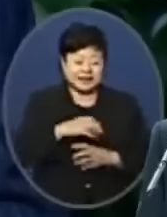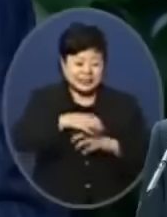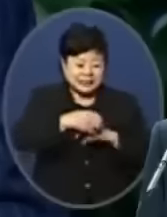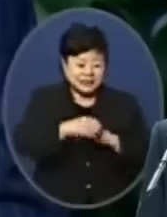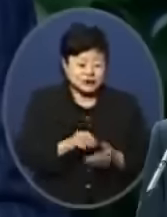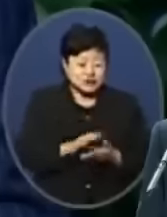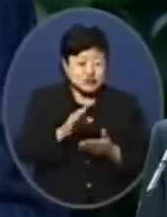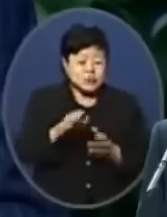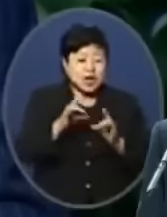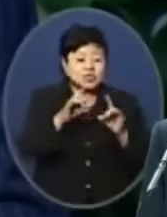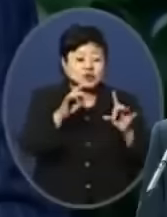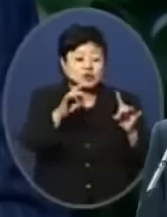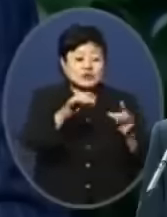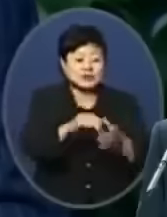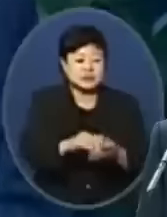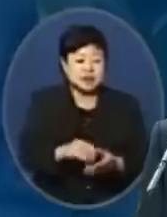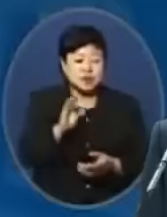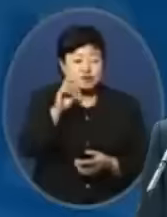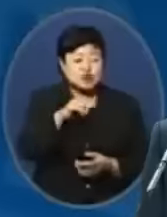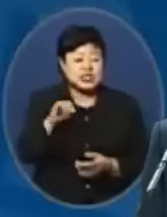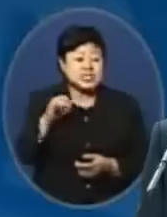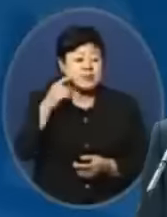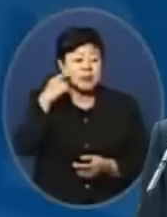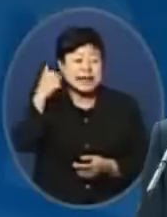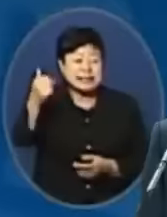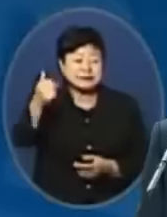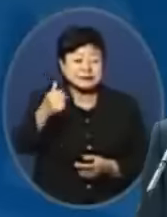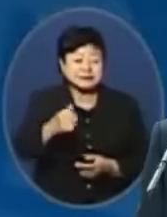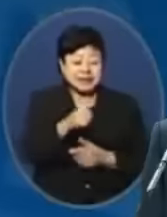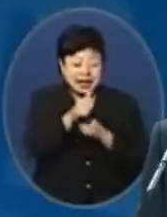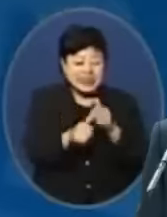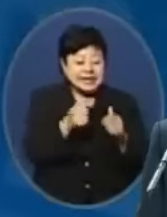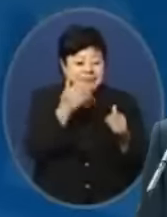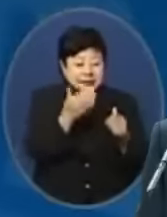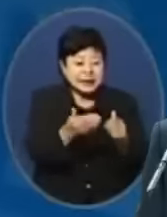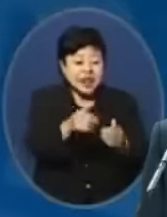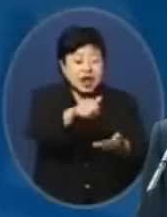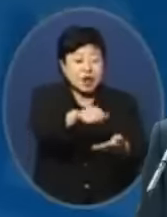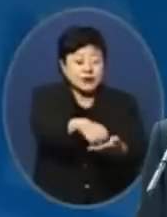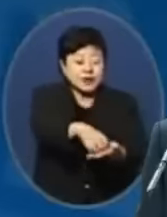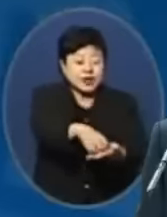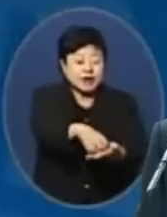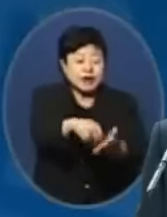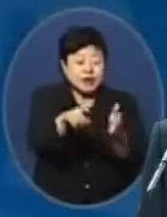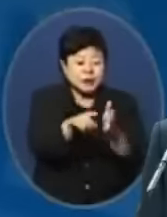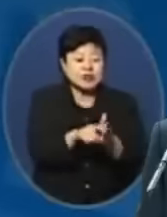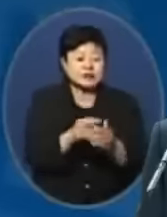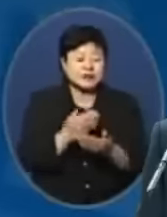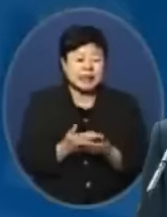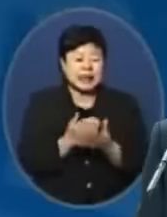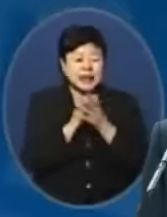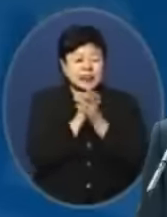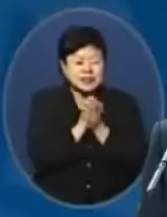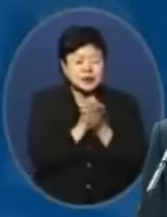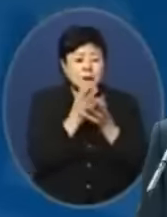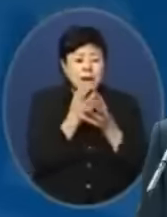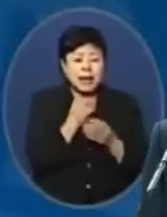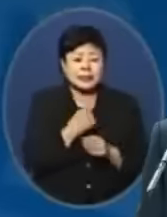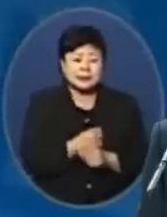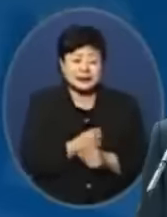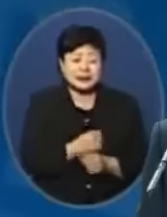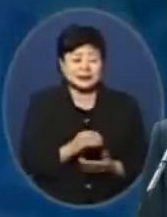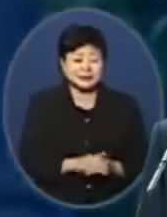세계적으로 유명한 전도자인 디엘 무디 목사님은 하나님께 엎드려 믿음을 달라고 기도를 많이